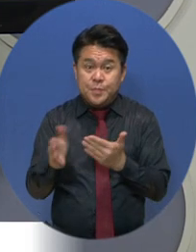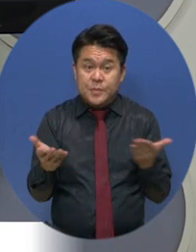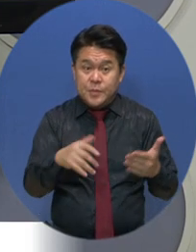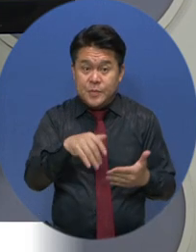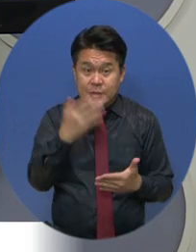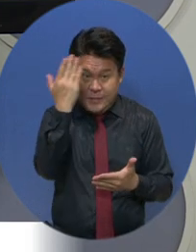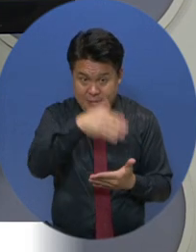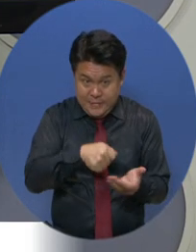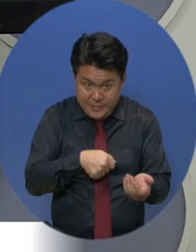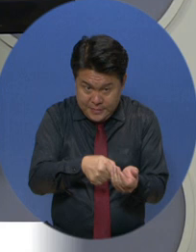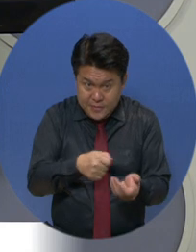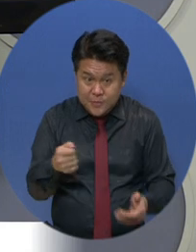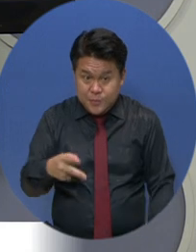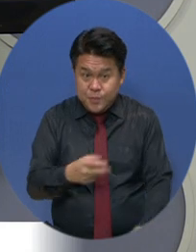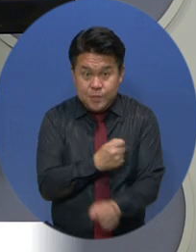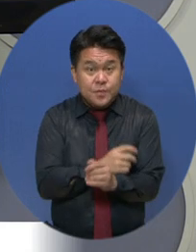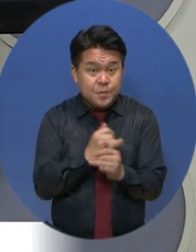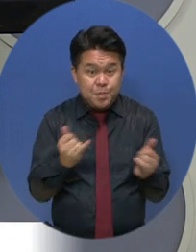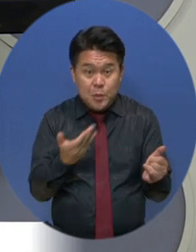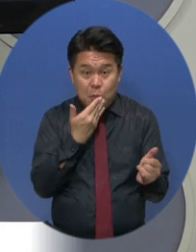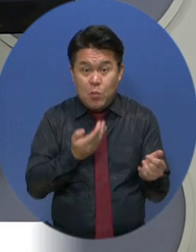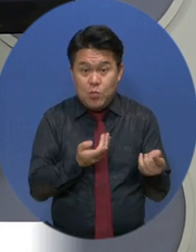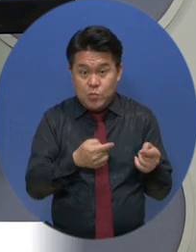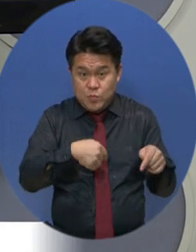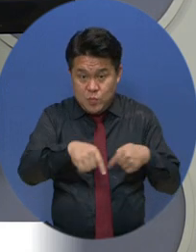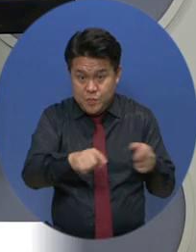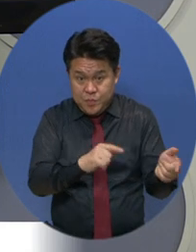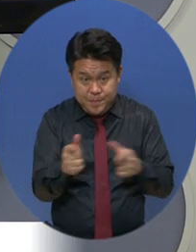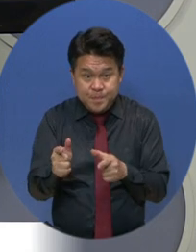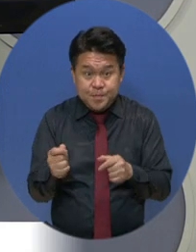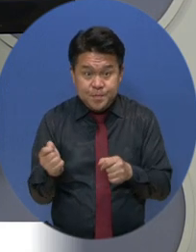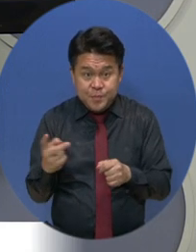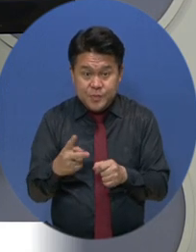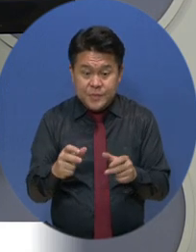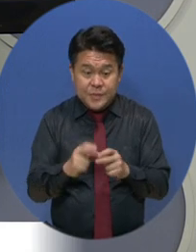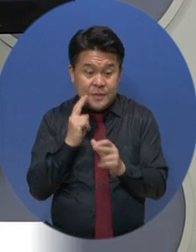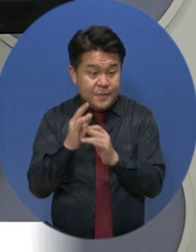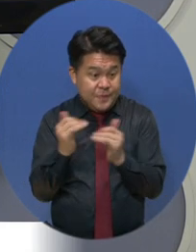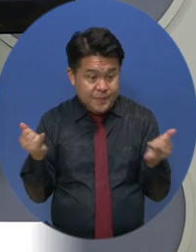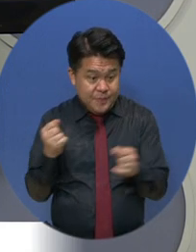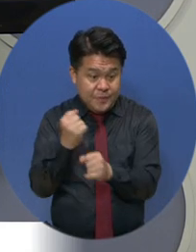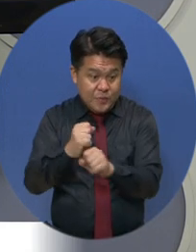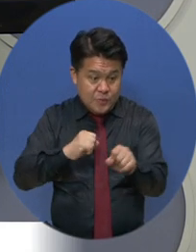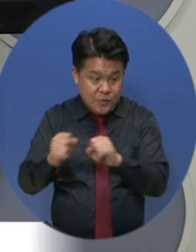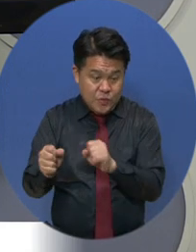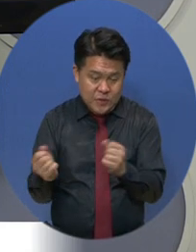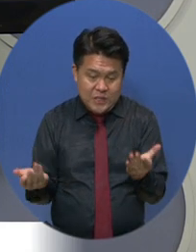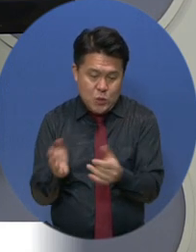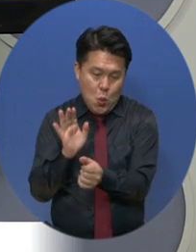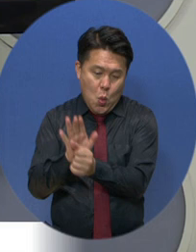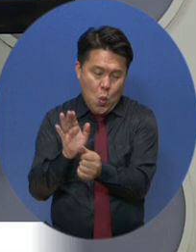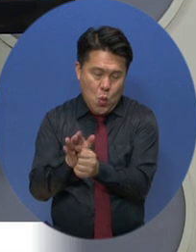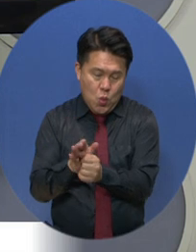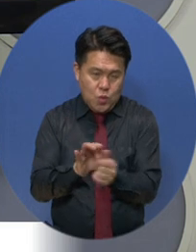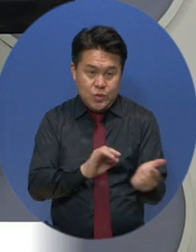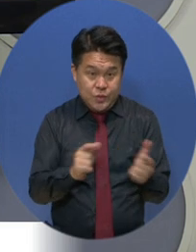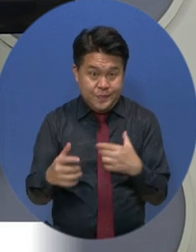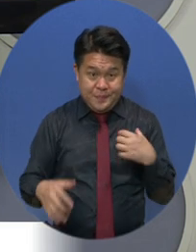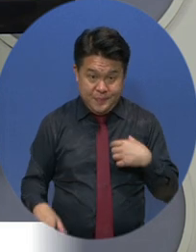글로 장 의 식사 지도 등 위생 환경 조성과 중증장애인 생산 활동 직무 보조 지원 업무를 맡게